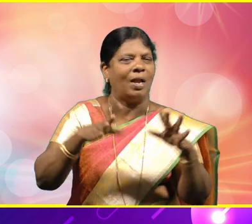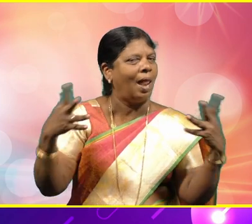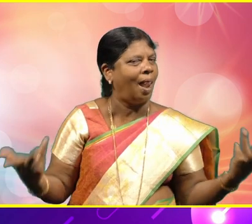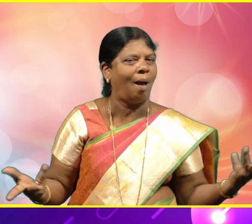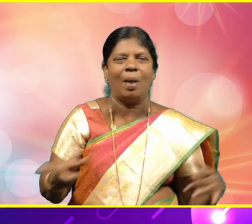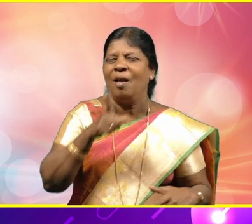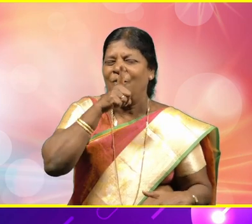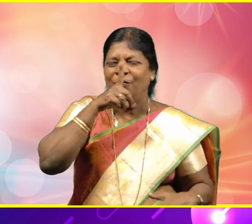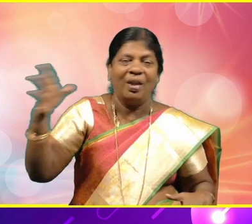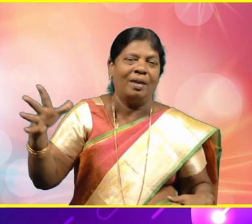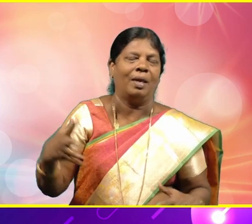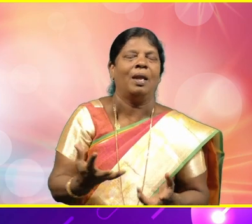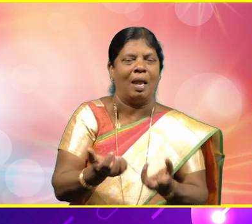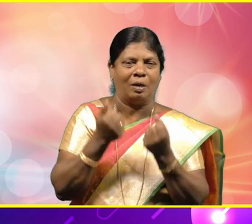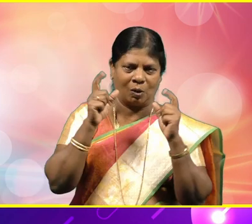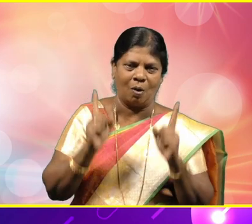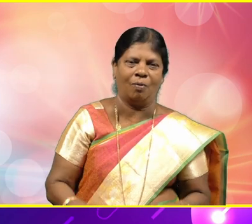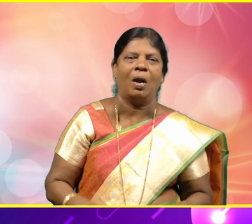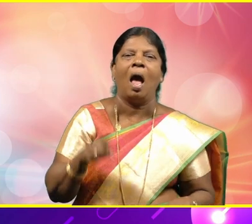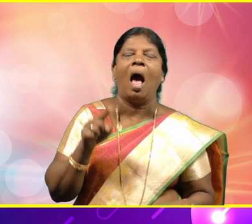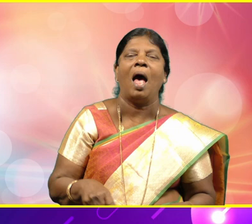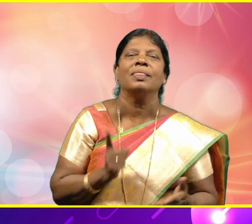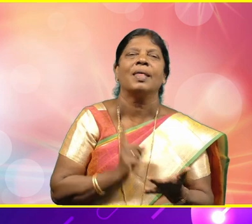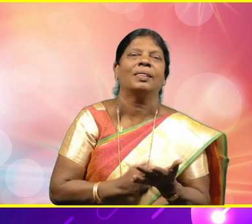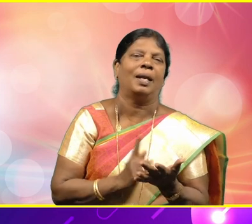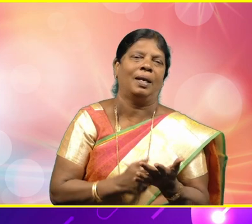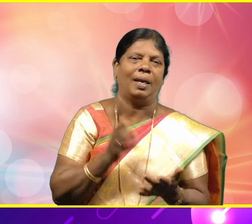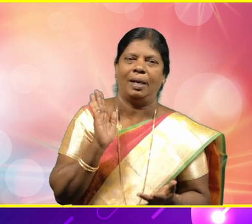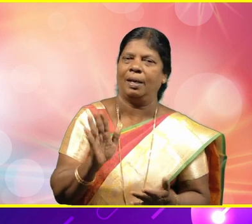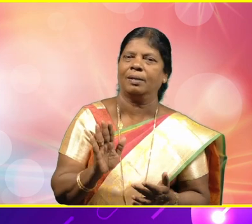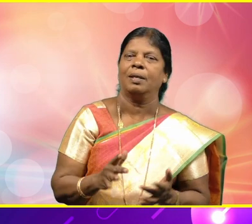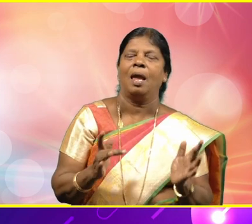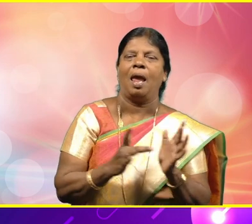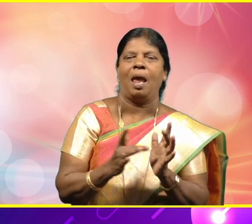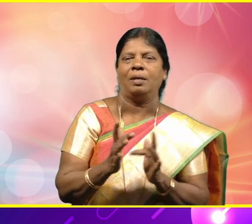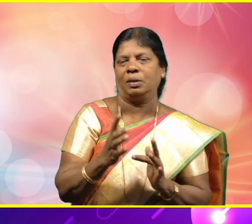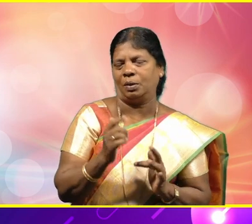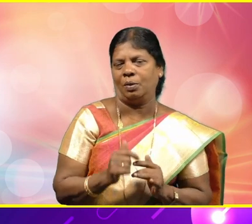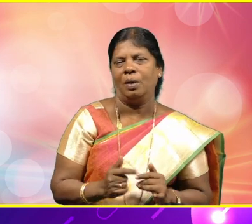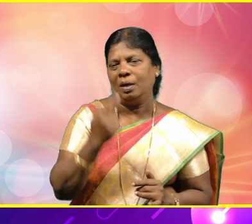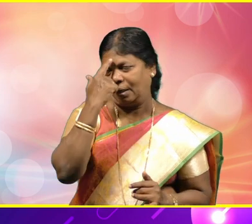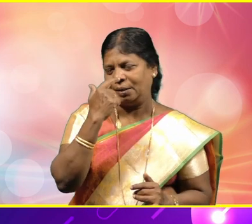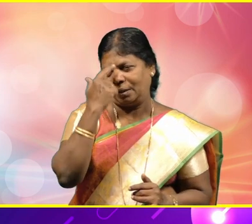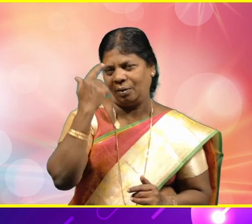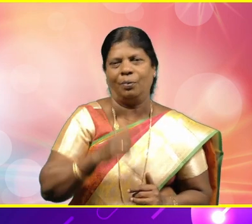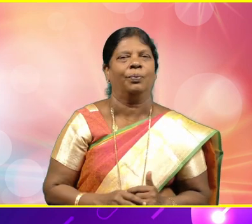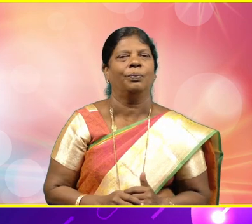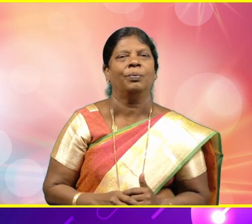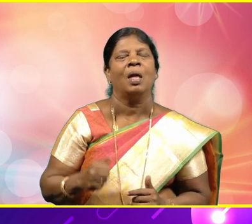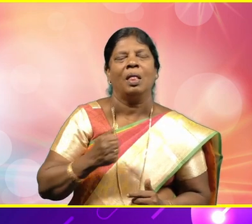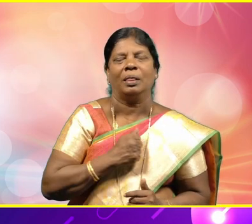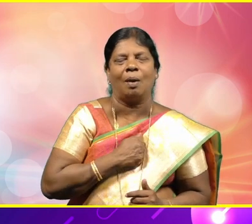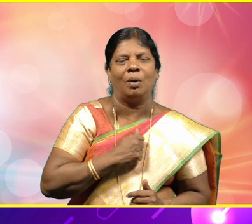முடிவில்லாமல் வேதனையை அனுபவிக்க வேண்டும். அந்த தண்டனையிலிருந்து இயேசு